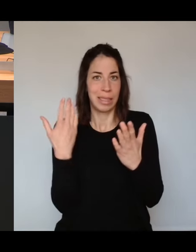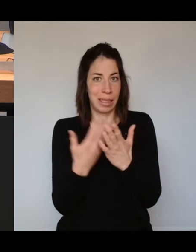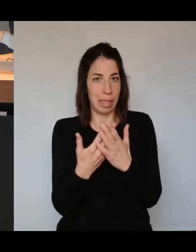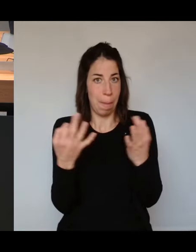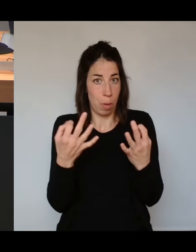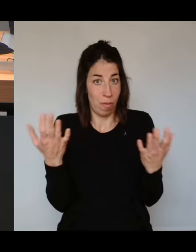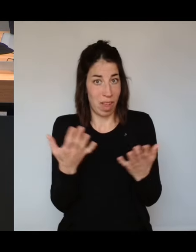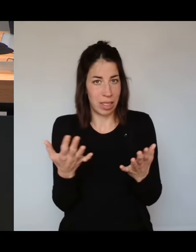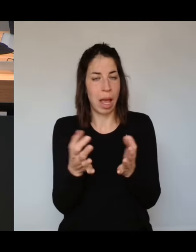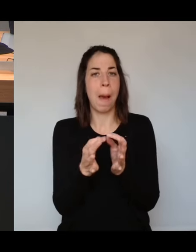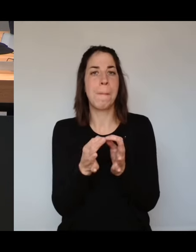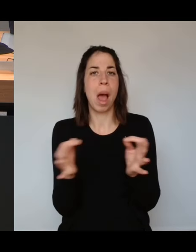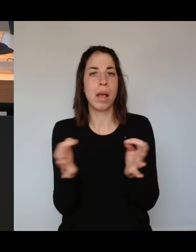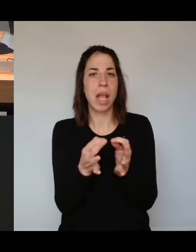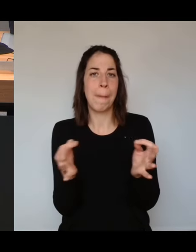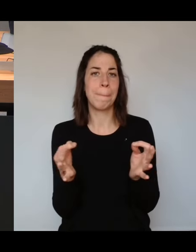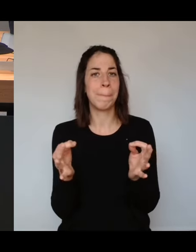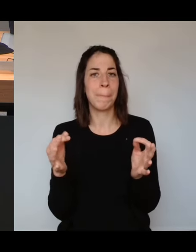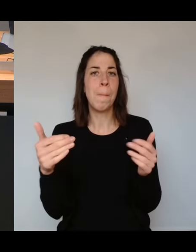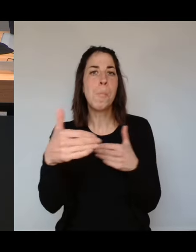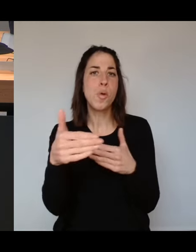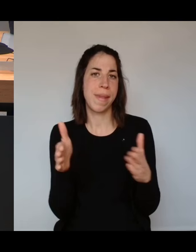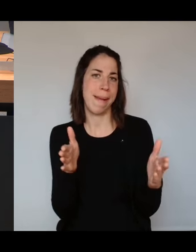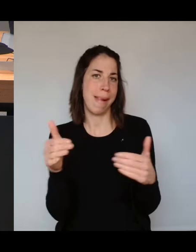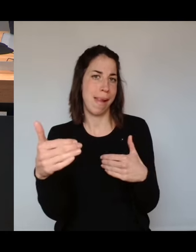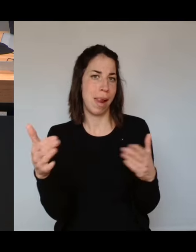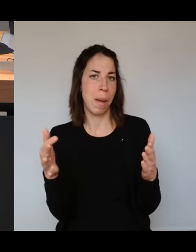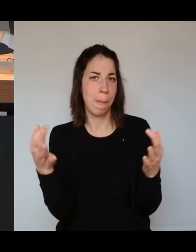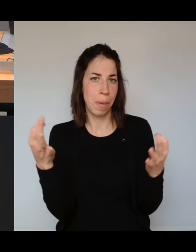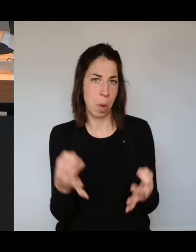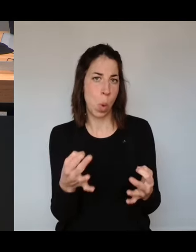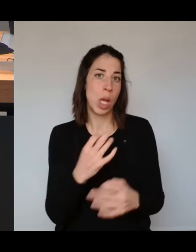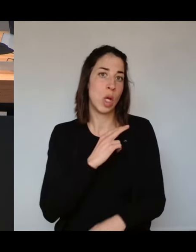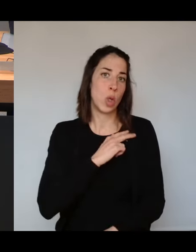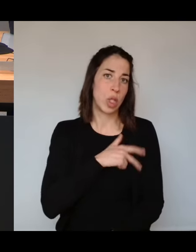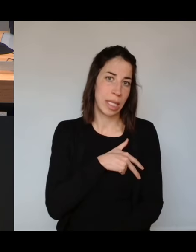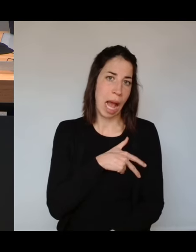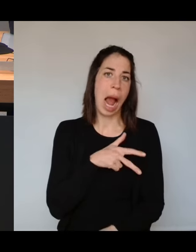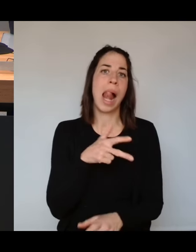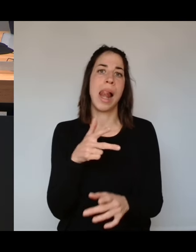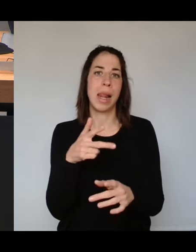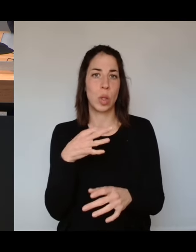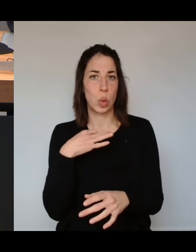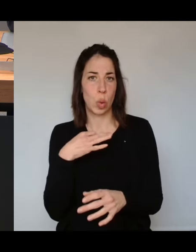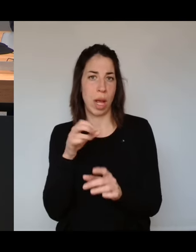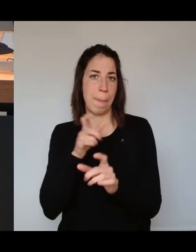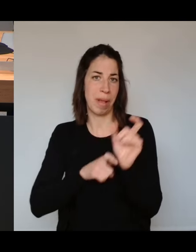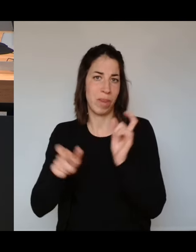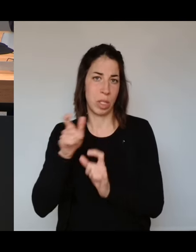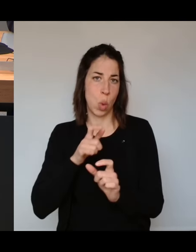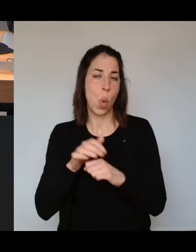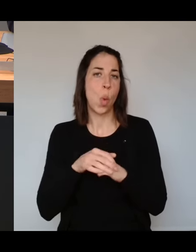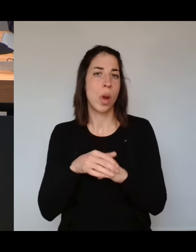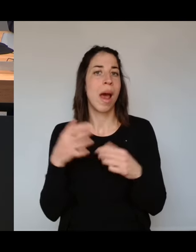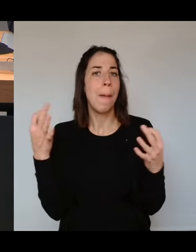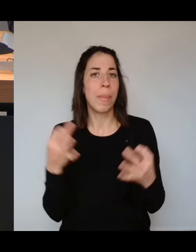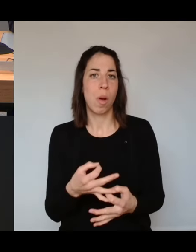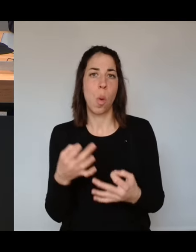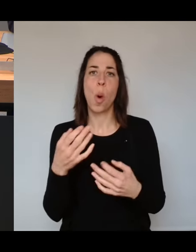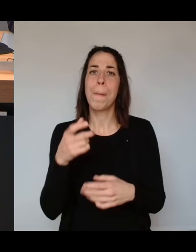und Sozialprävention. Wir brauchen Personal- und Sachkosten für Drogenkonsumräume und mobile. Wir brauchen